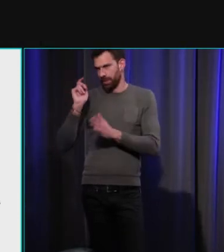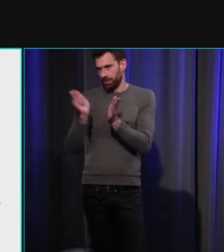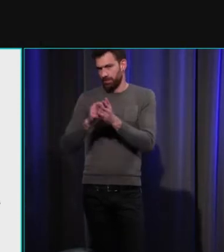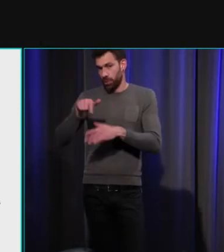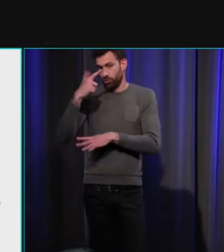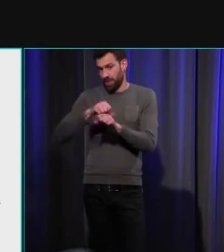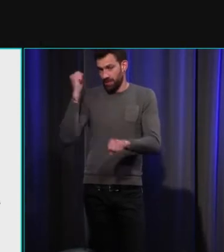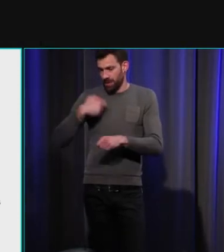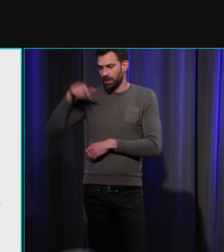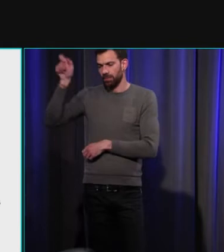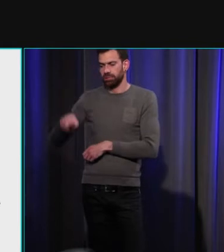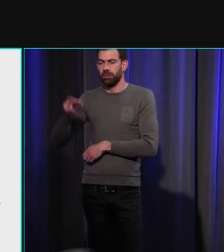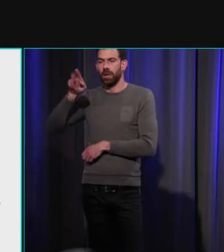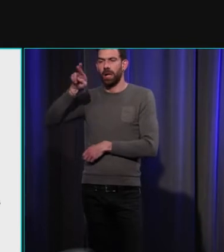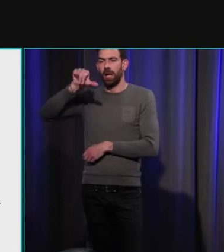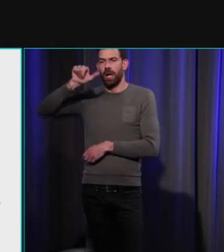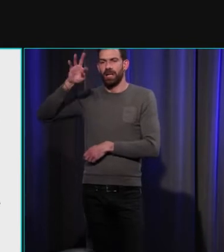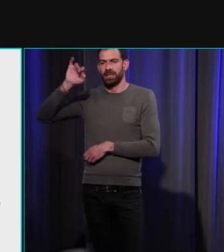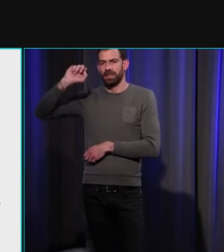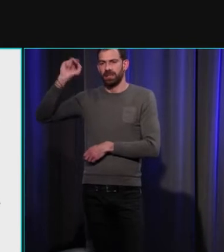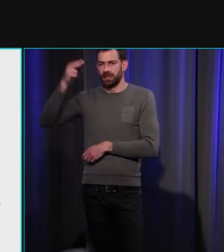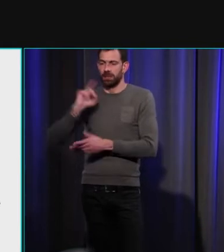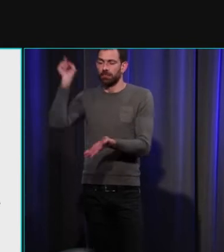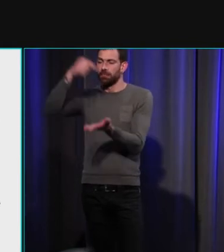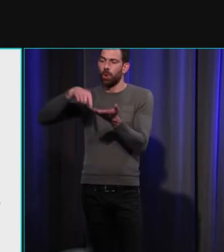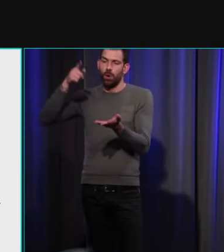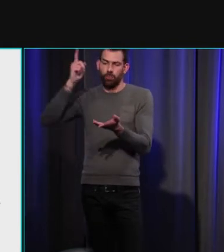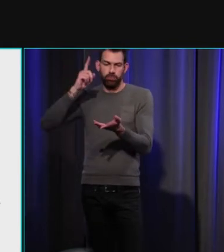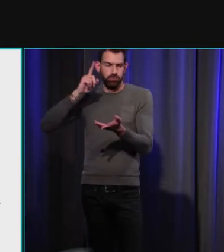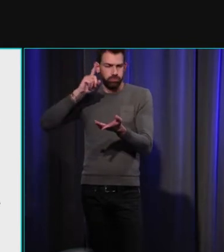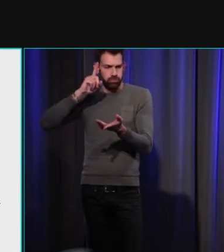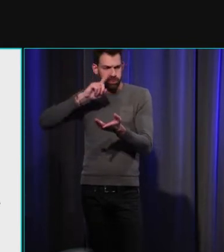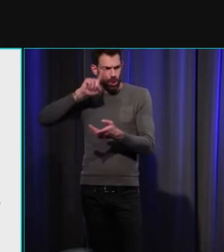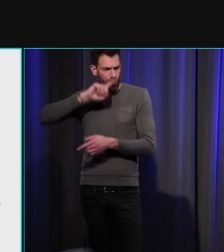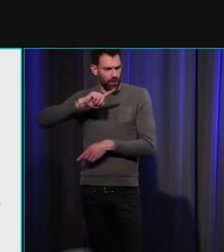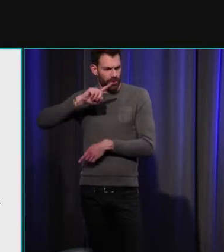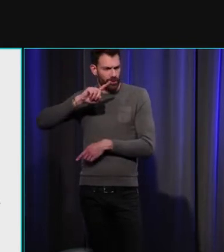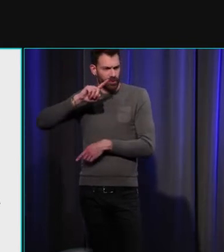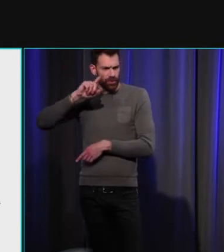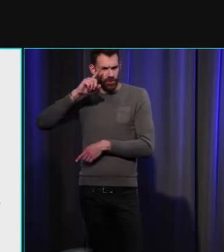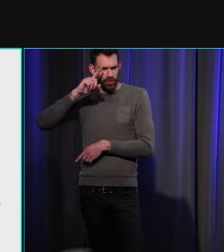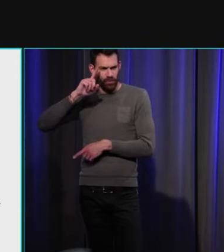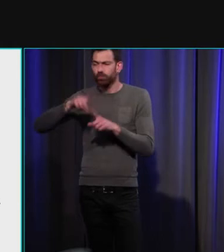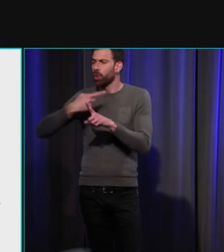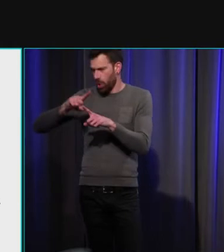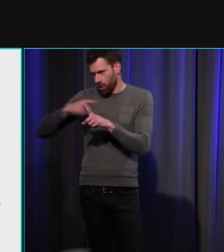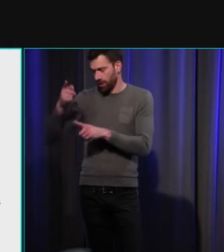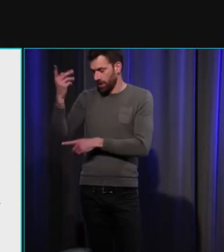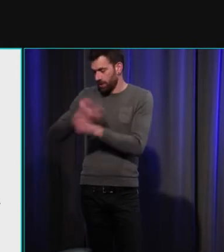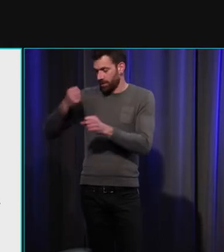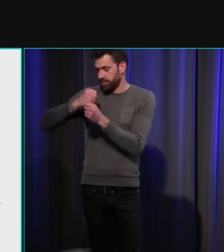boulogne la première des universités établi un texte qu'ils appellent la